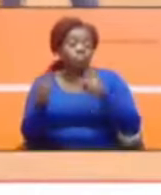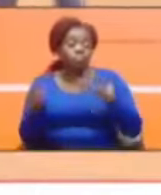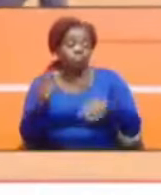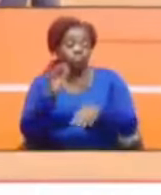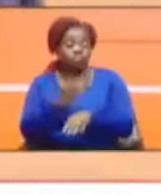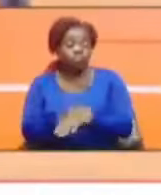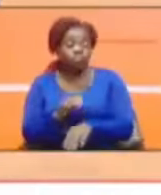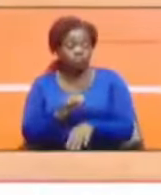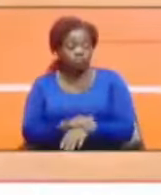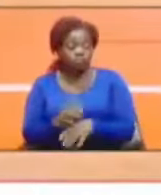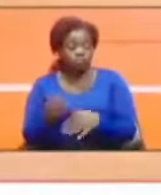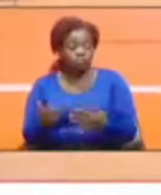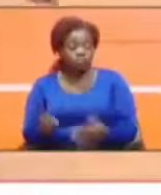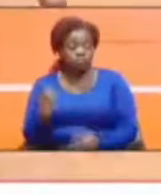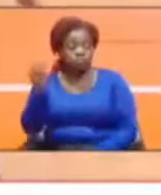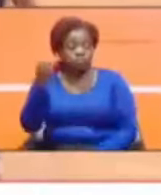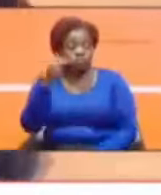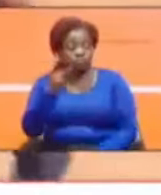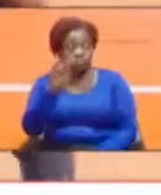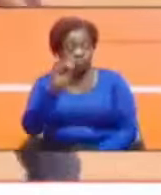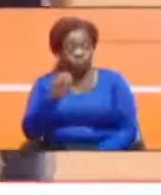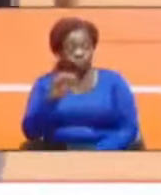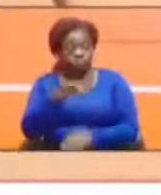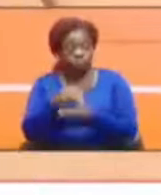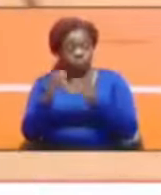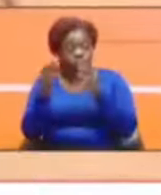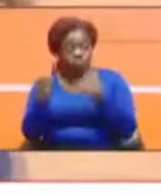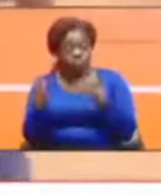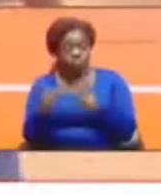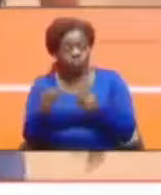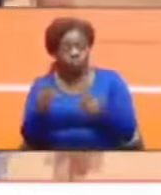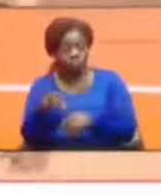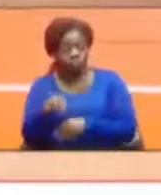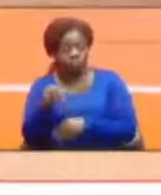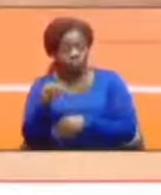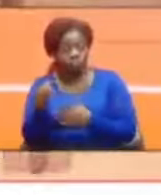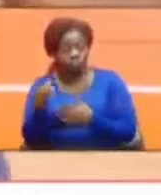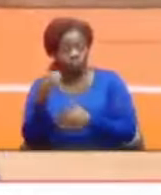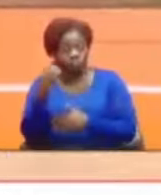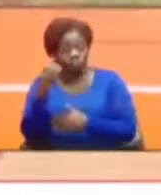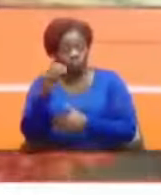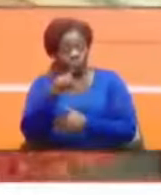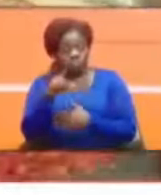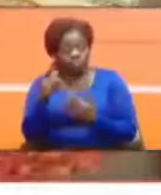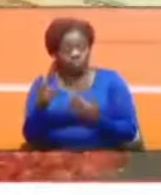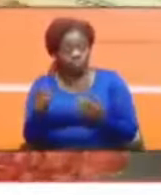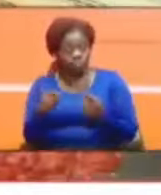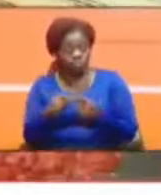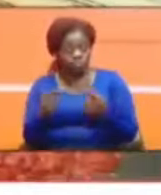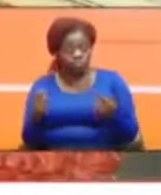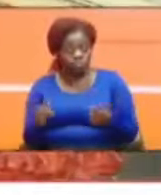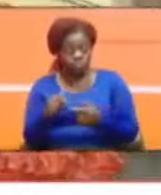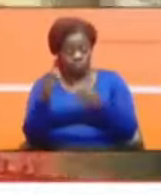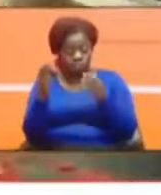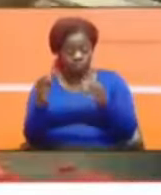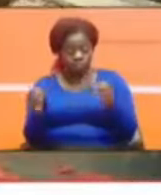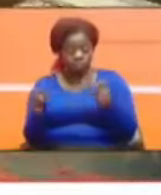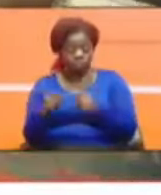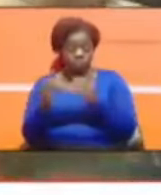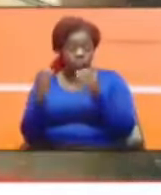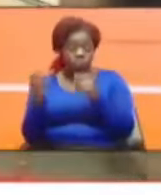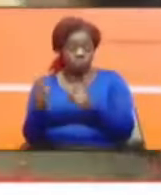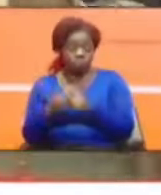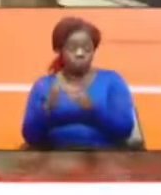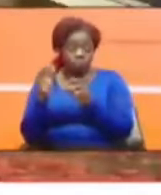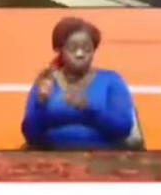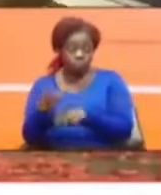mukono ku kkolero lya Share International nga likola ebintu omuli kaamulali muyite kiri simsim kyayi n'ebirala ng'ebintu bino babijja